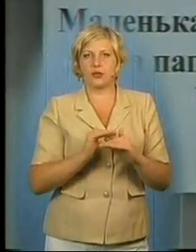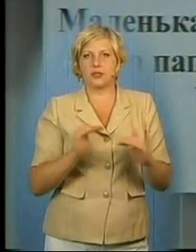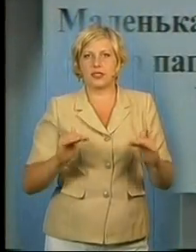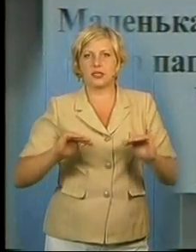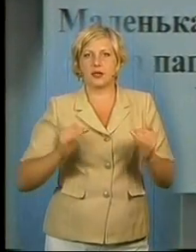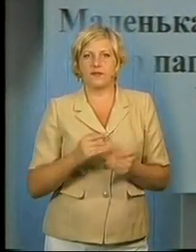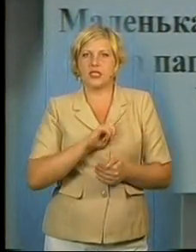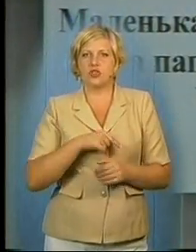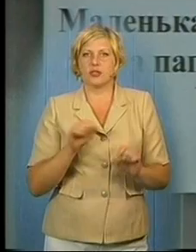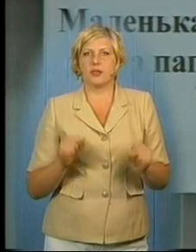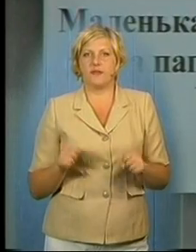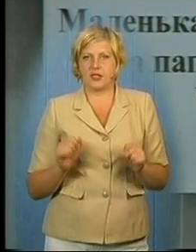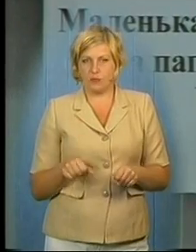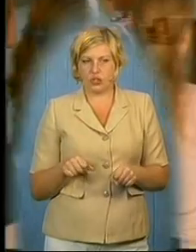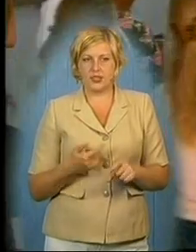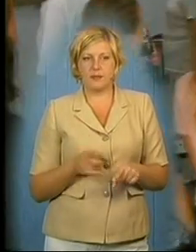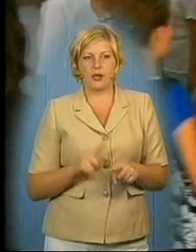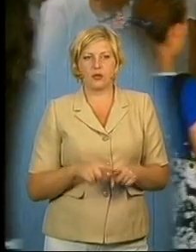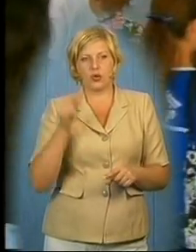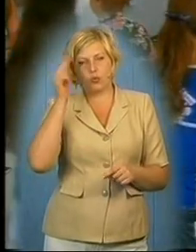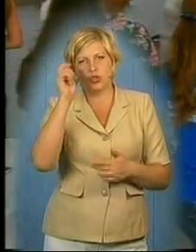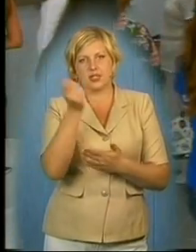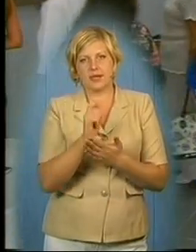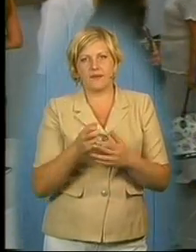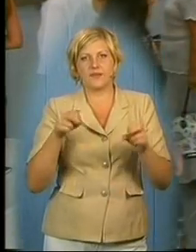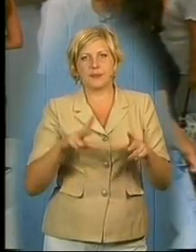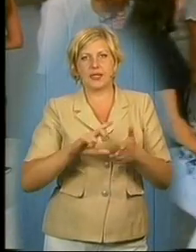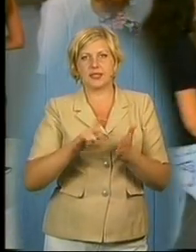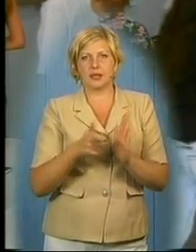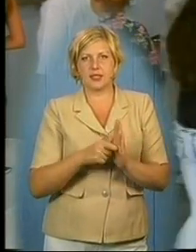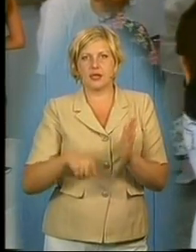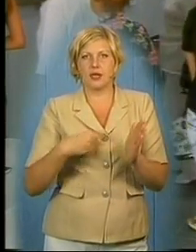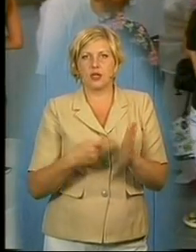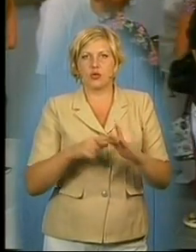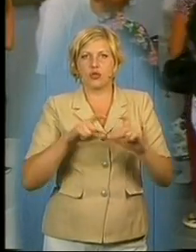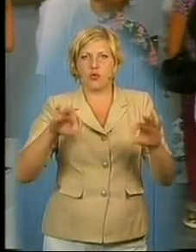ограниченными физическими возможностями, которые учатся рисовать в спецклассе городской школы искусства.